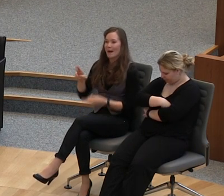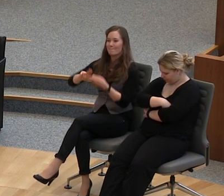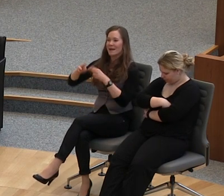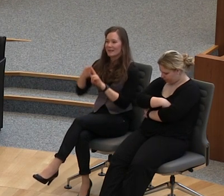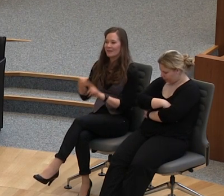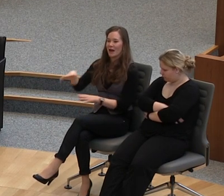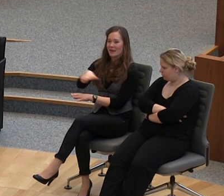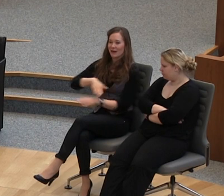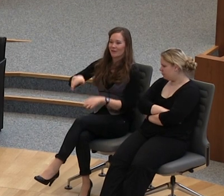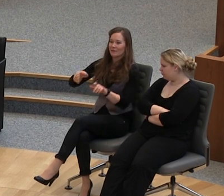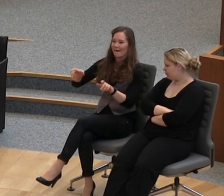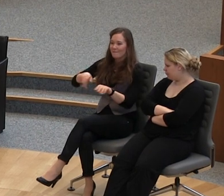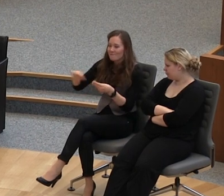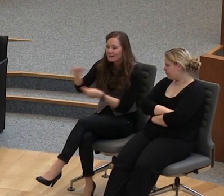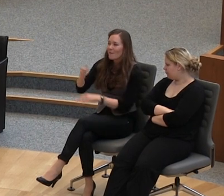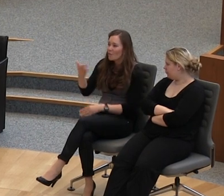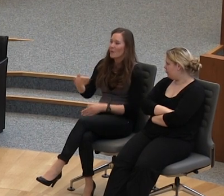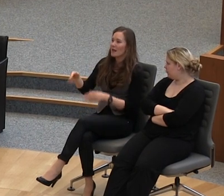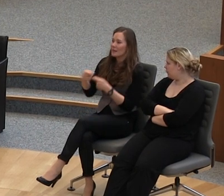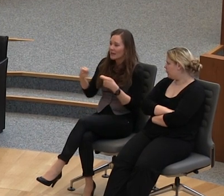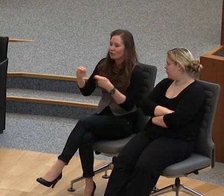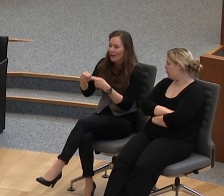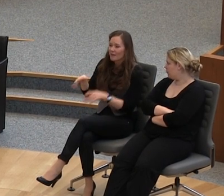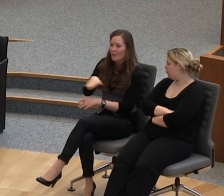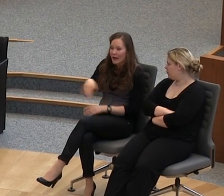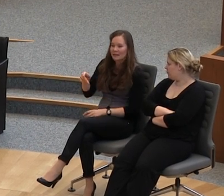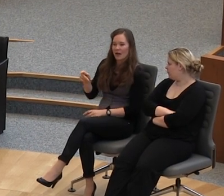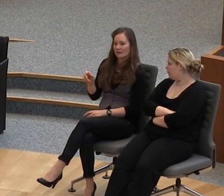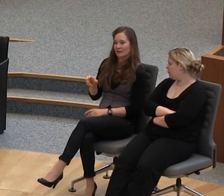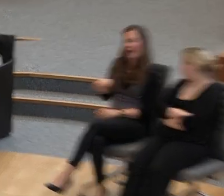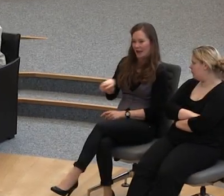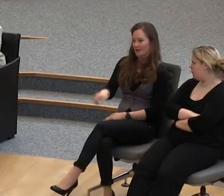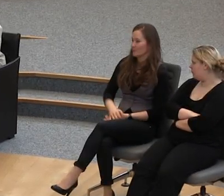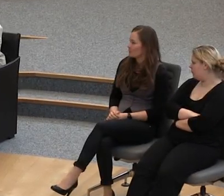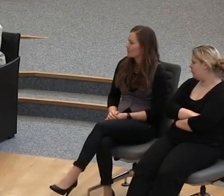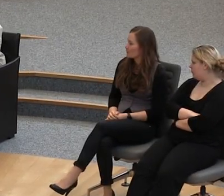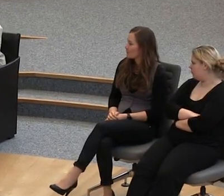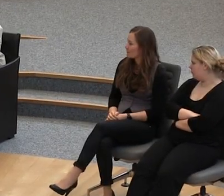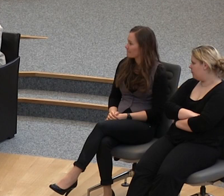der Landschaftsversammlung des Landschaftsverbands Rheinland. Herzlich willkommen.